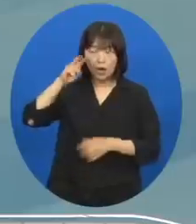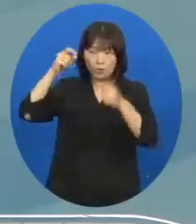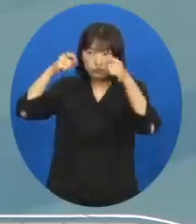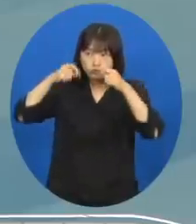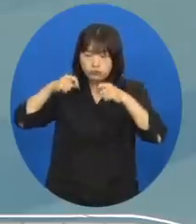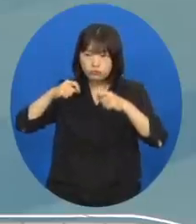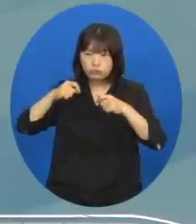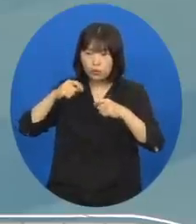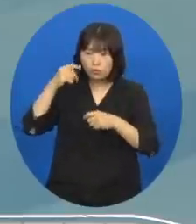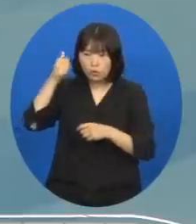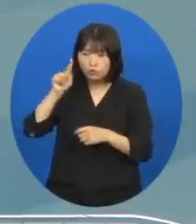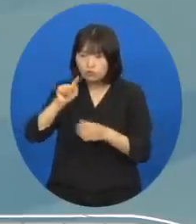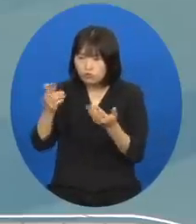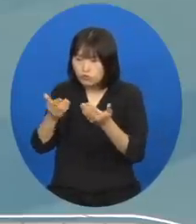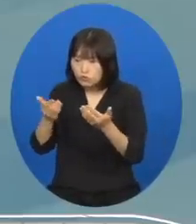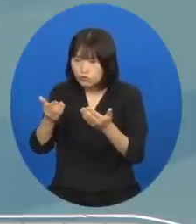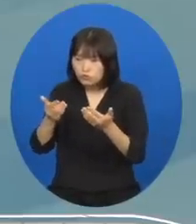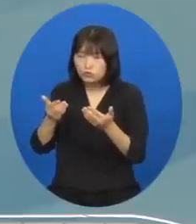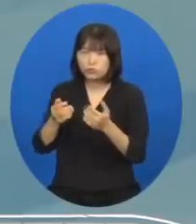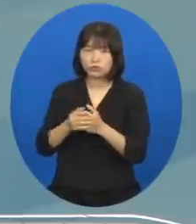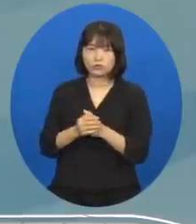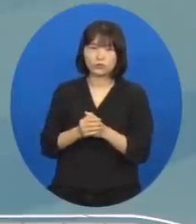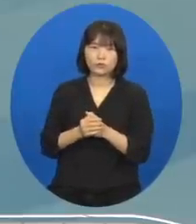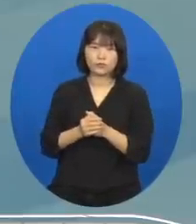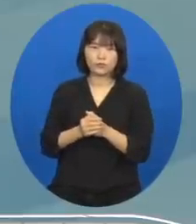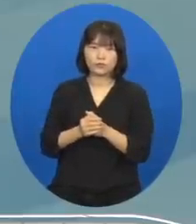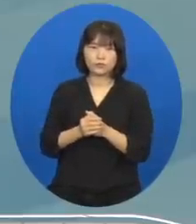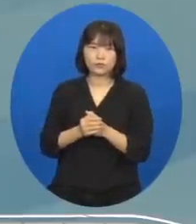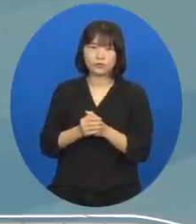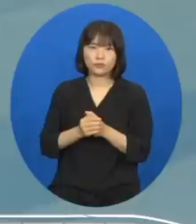일이세요? 무슨 일이 생겼길래 이렇게 우세요?